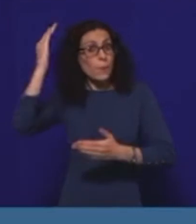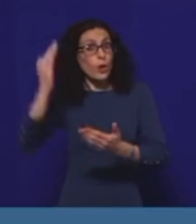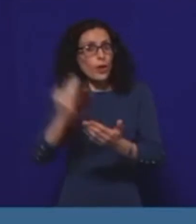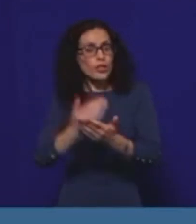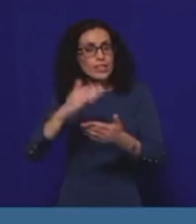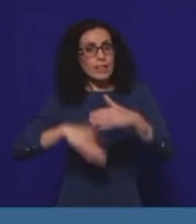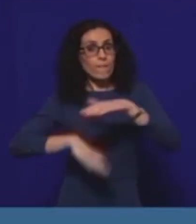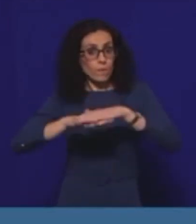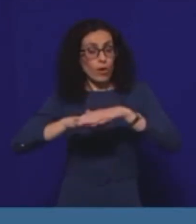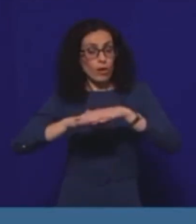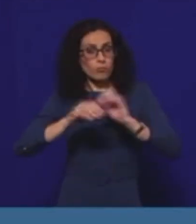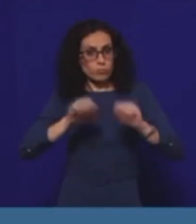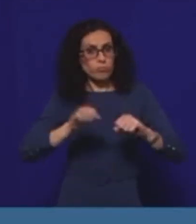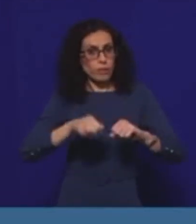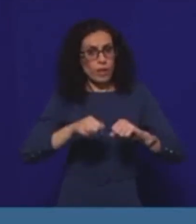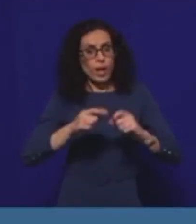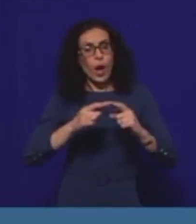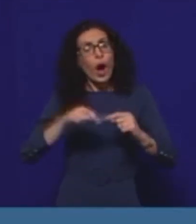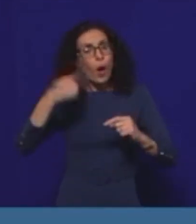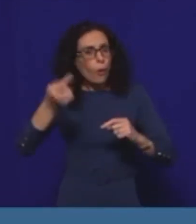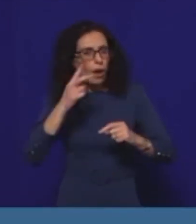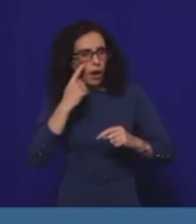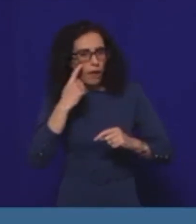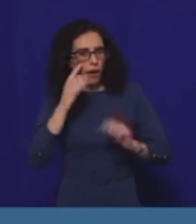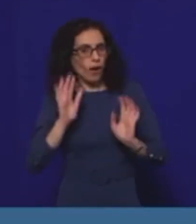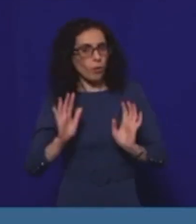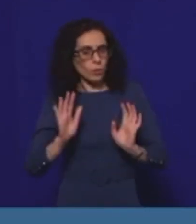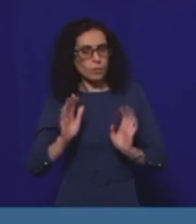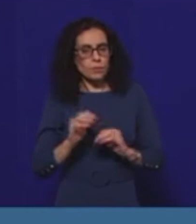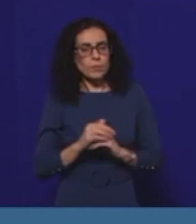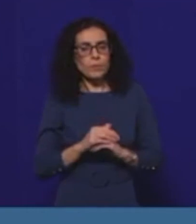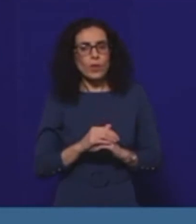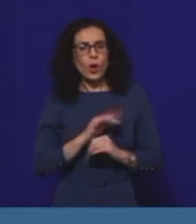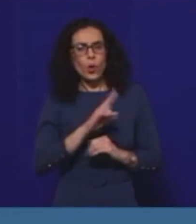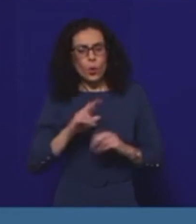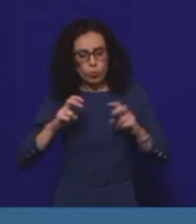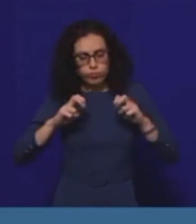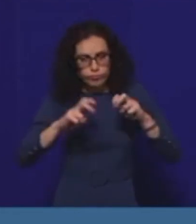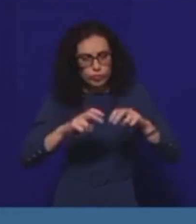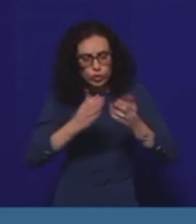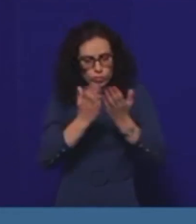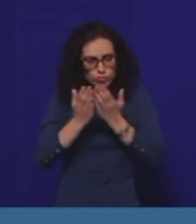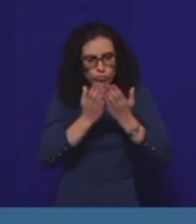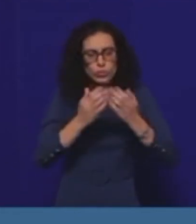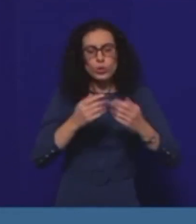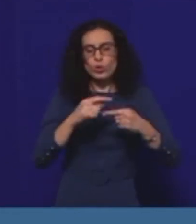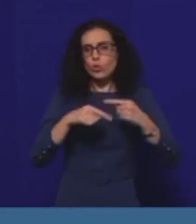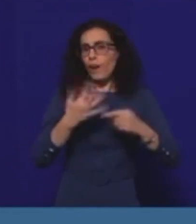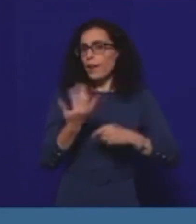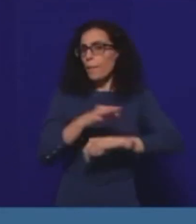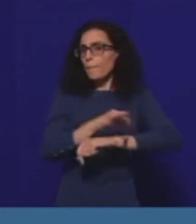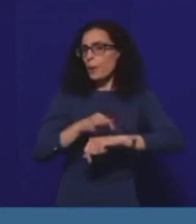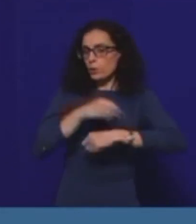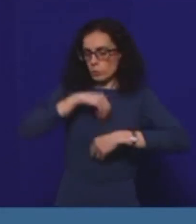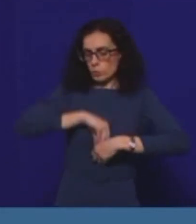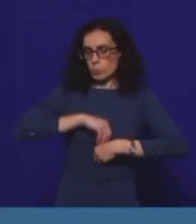allura aħna wkoll naraw x'ikun qegħdin joħorġu minn dawn l-istudji ta' kemm iddum l-immunità li sejrin tajjeb ħafna u anke allura